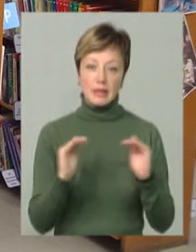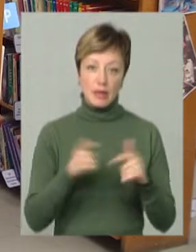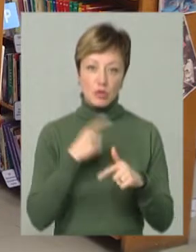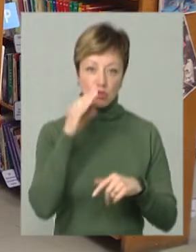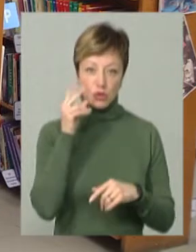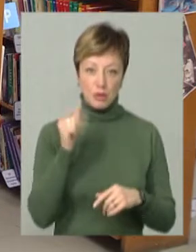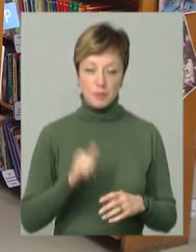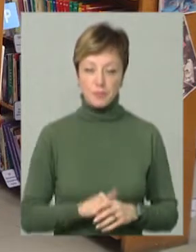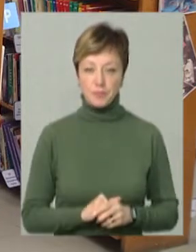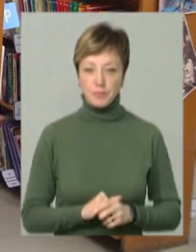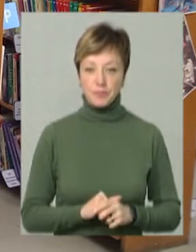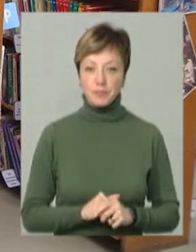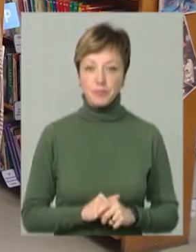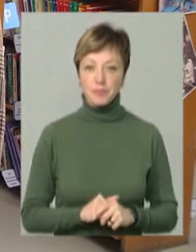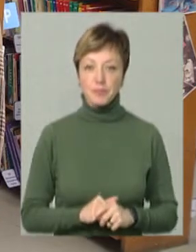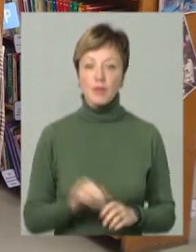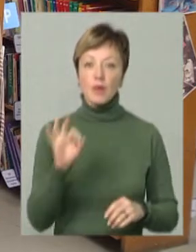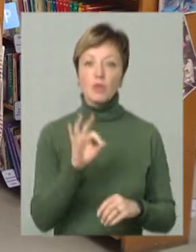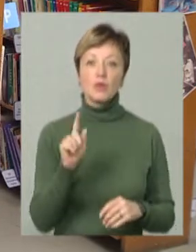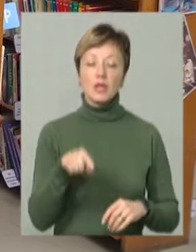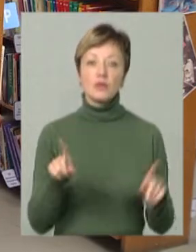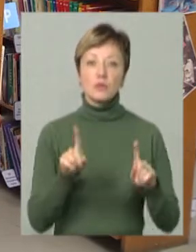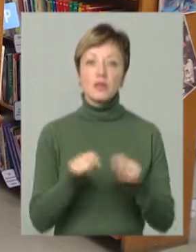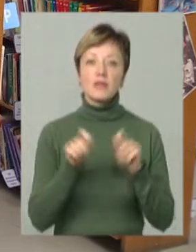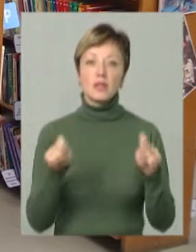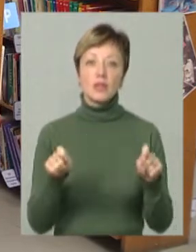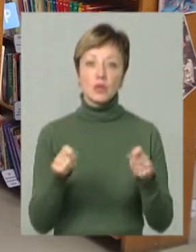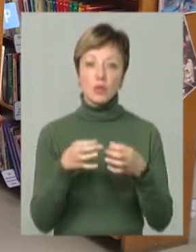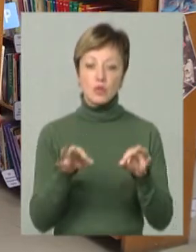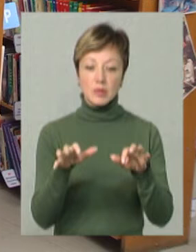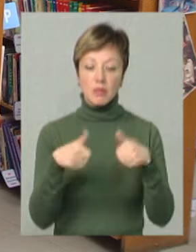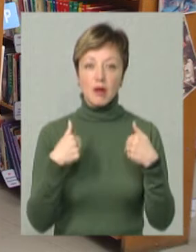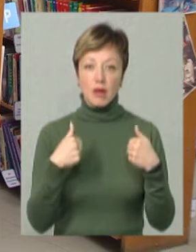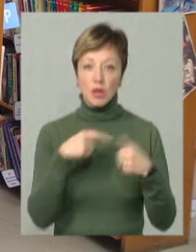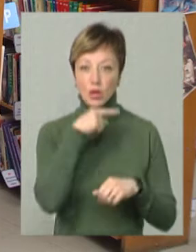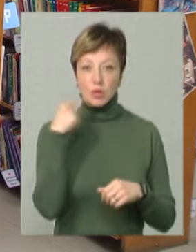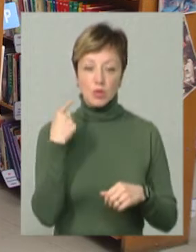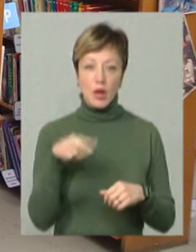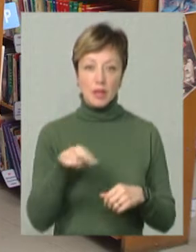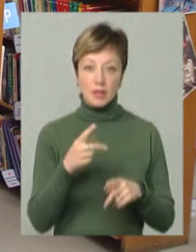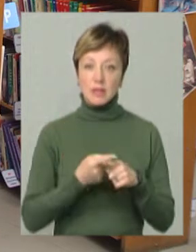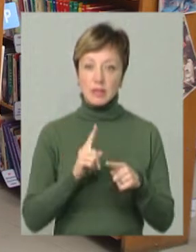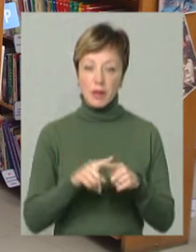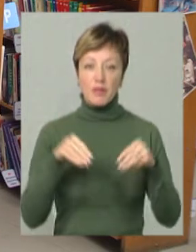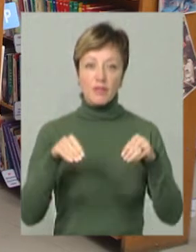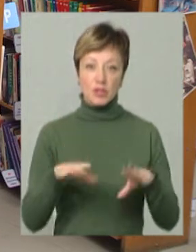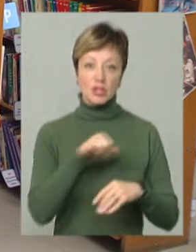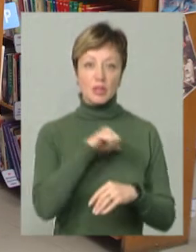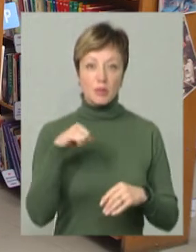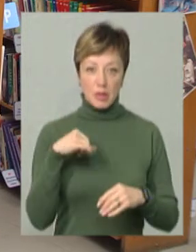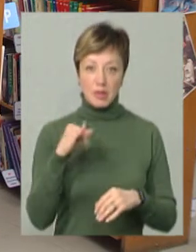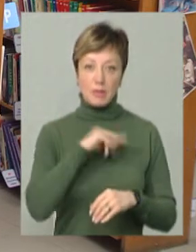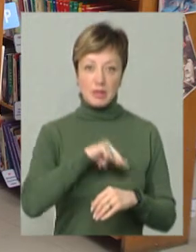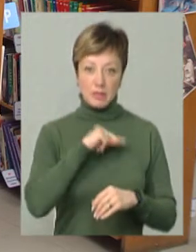Тараса Шевченка Валентина Черноус. З приводу того, щоб з відкритого доступу забрати російську літературу, це ми вирішили самі